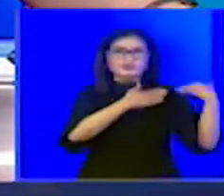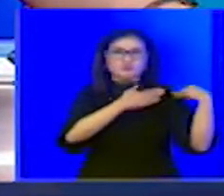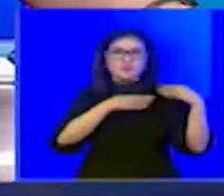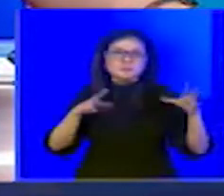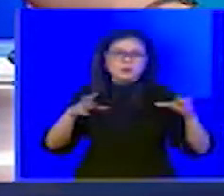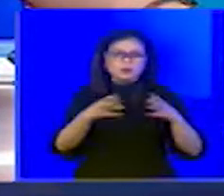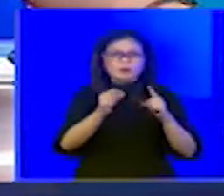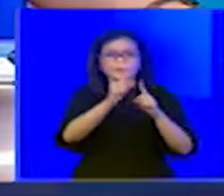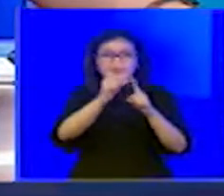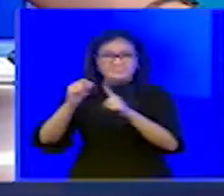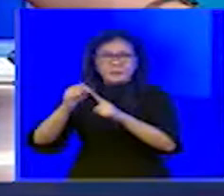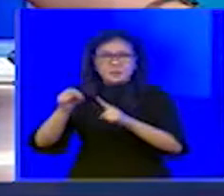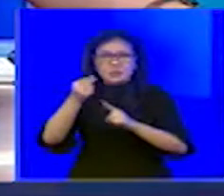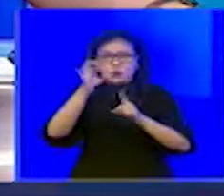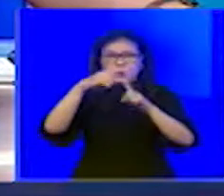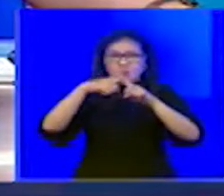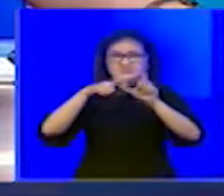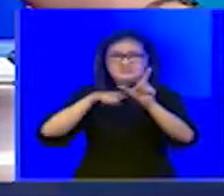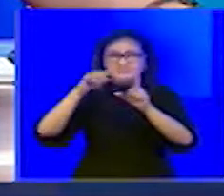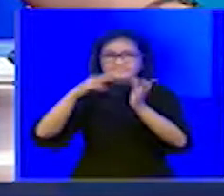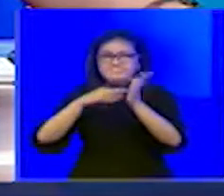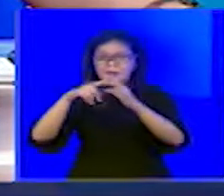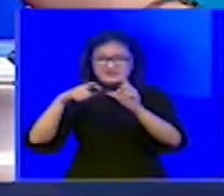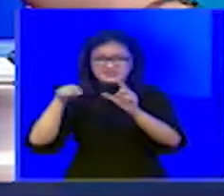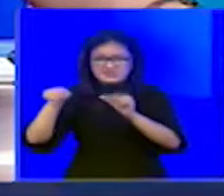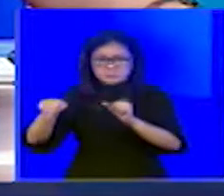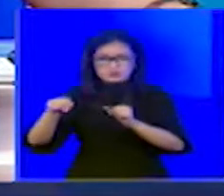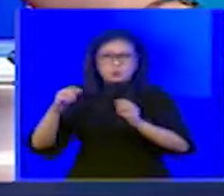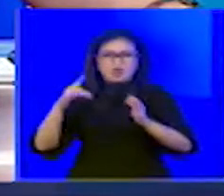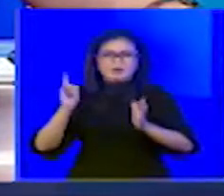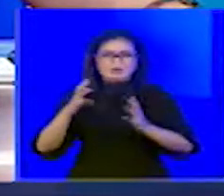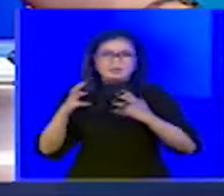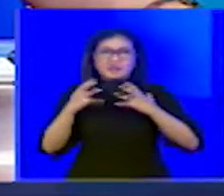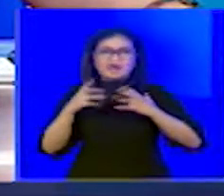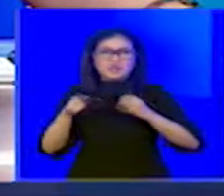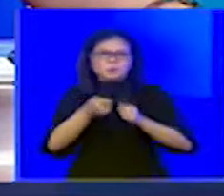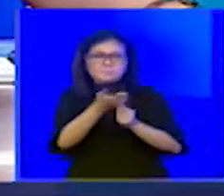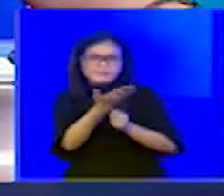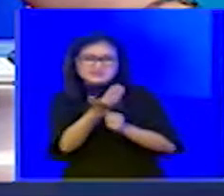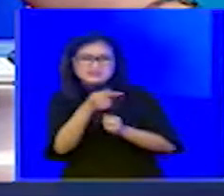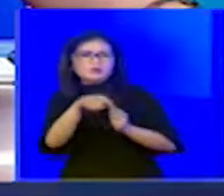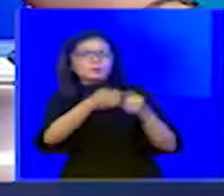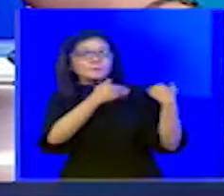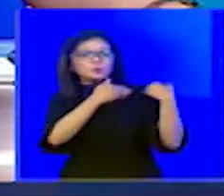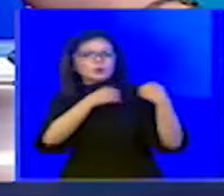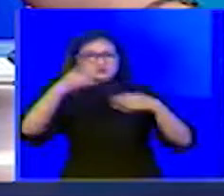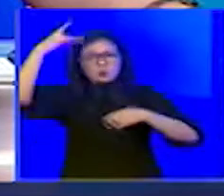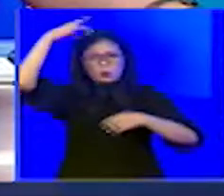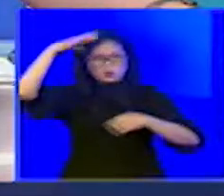Jakarta Pusat. Setelah sempat terjadi ketegangan hingga memancing amarah petugas, pengemudi ojol akhirnya bersedia untuk